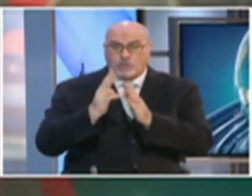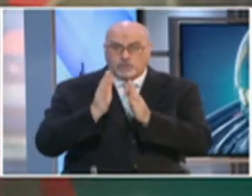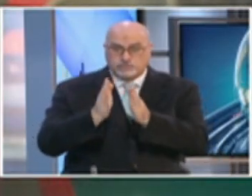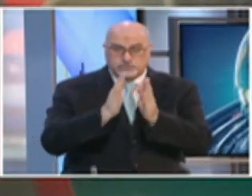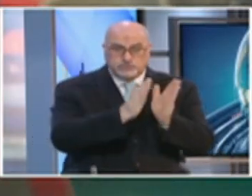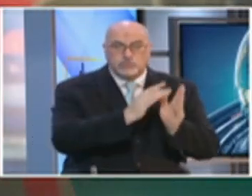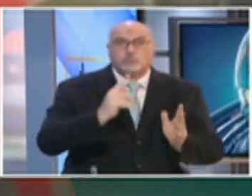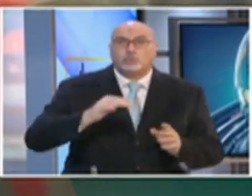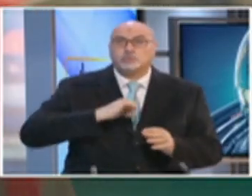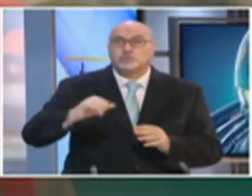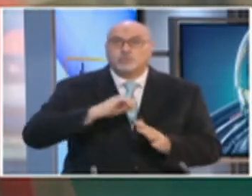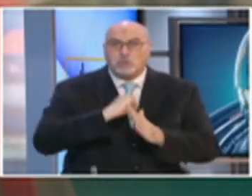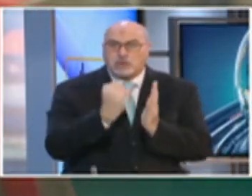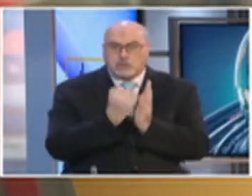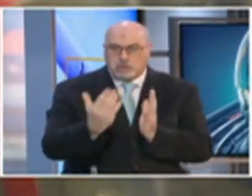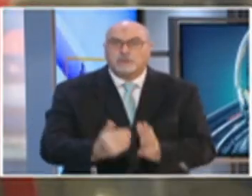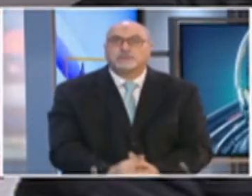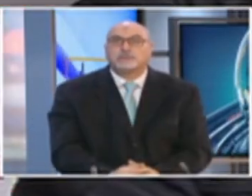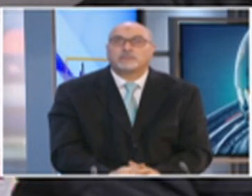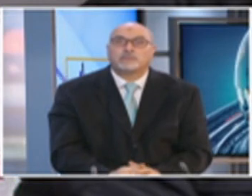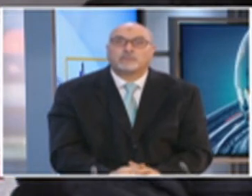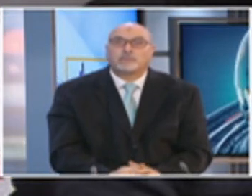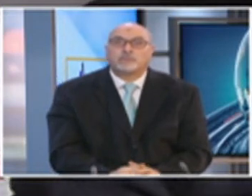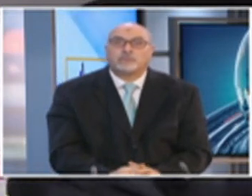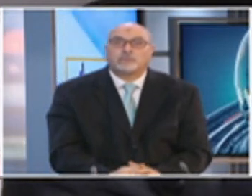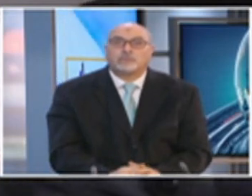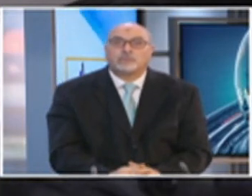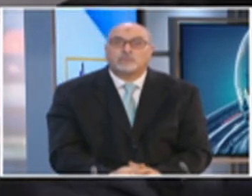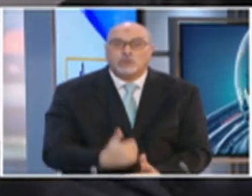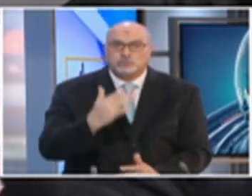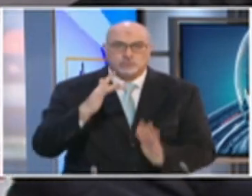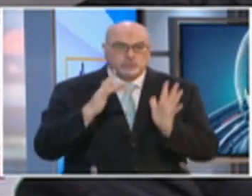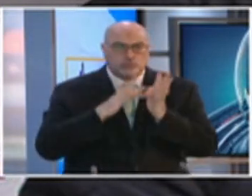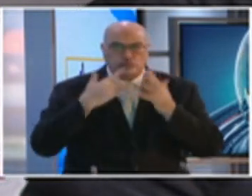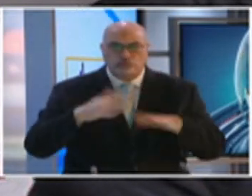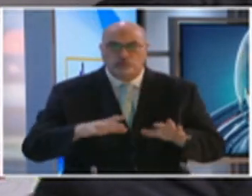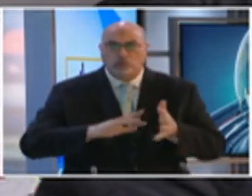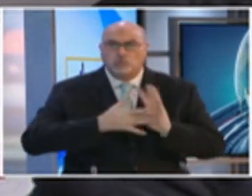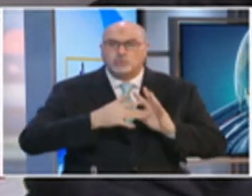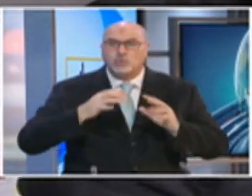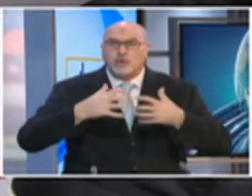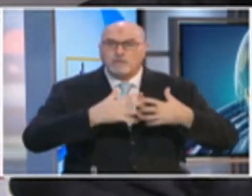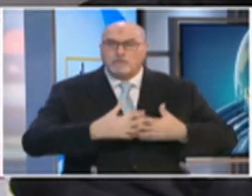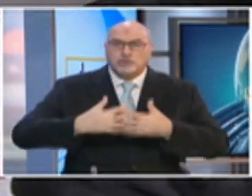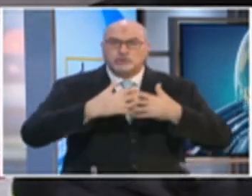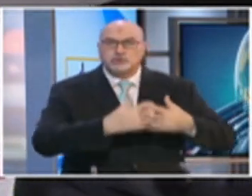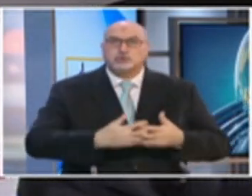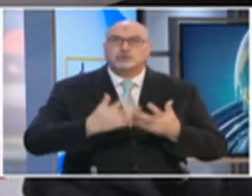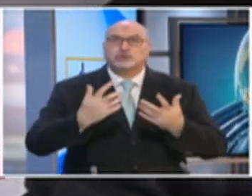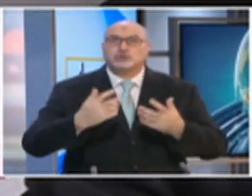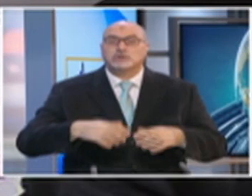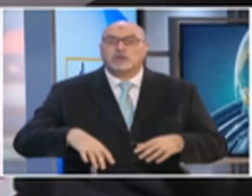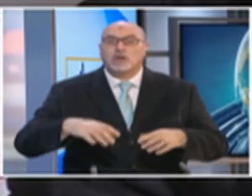جودة ونوعية عالية. تم التجديد كل الخطوط الإنتاجية بما فيها خط السباغيتي،